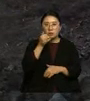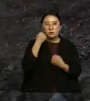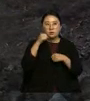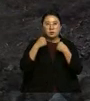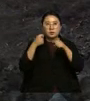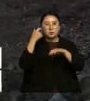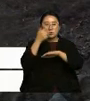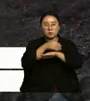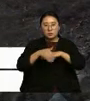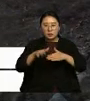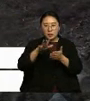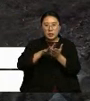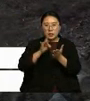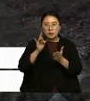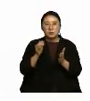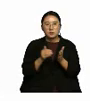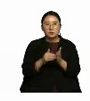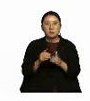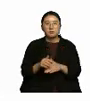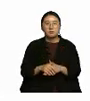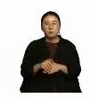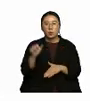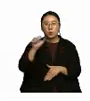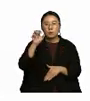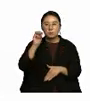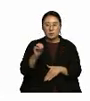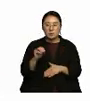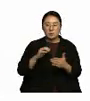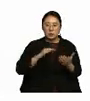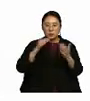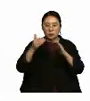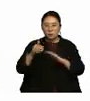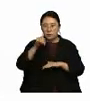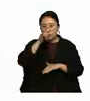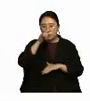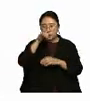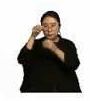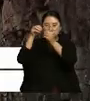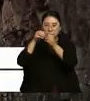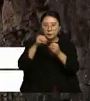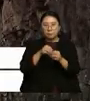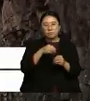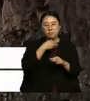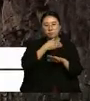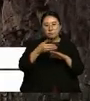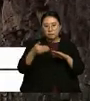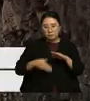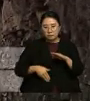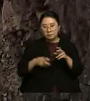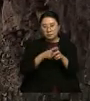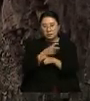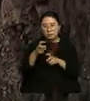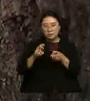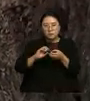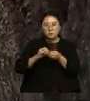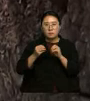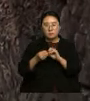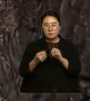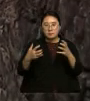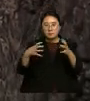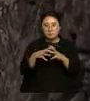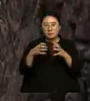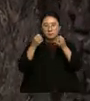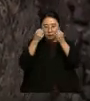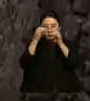퍼포먼스를 기획하는 것이 핵심입니다. 50만 년 세월을 간직한 현무암 주상절리가 미디어 아트라는 신기술을 만나